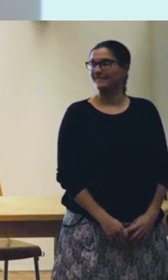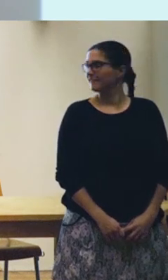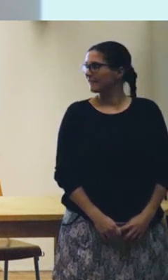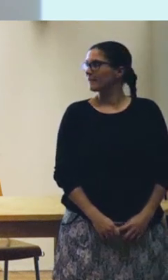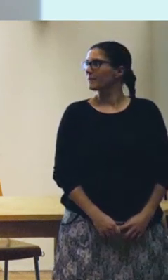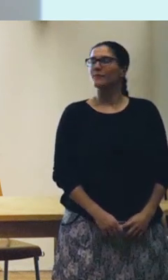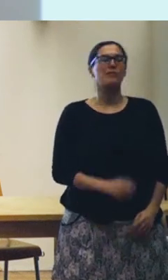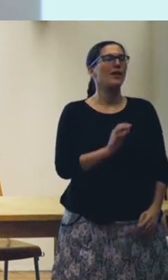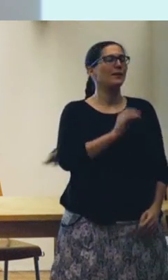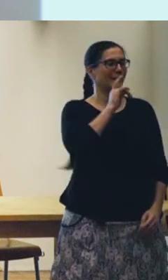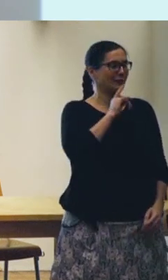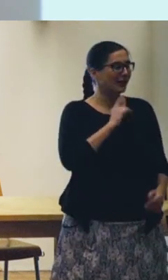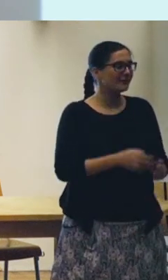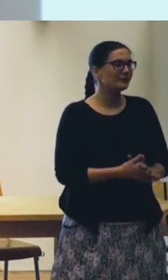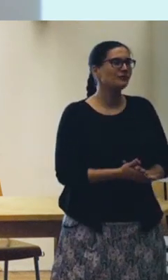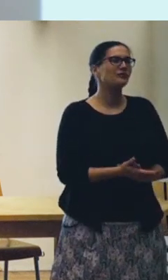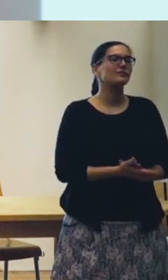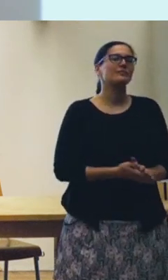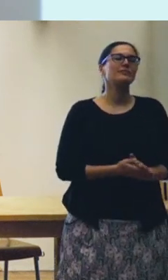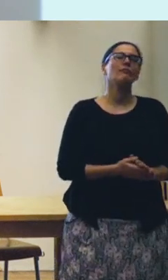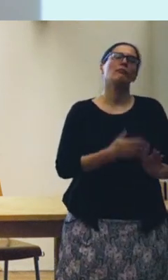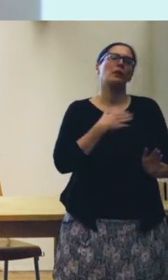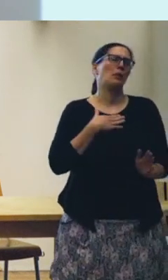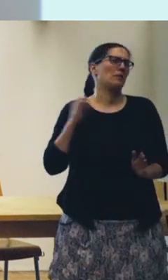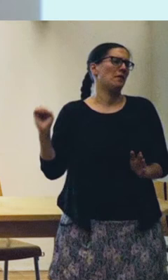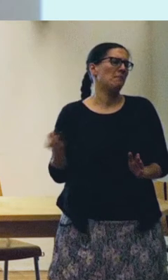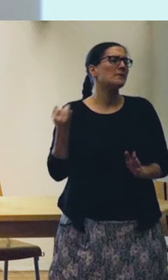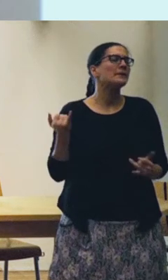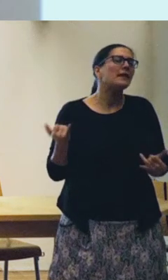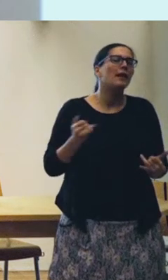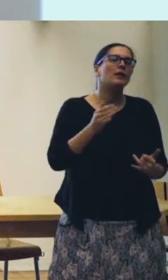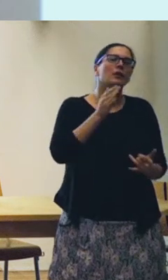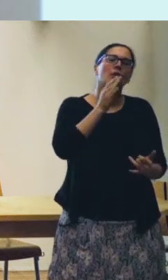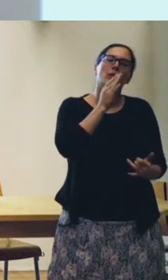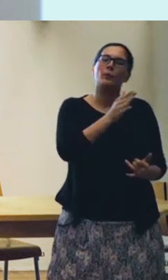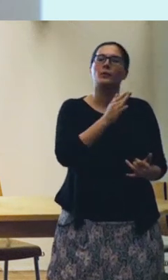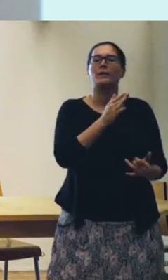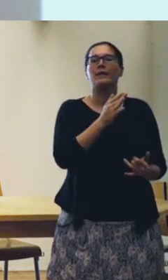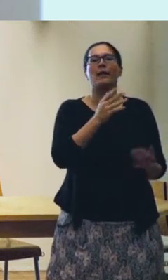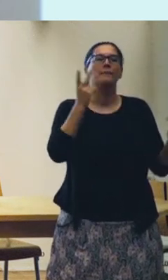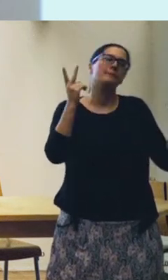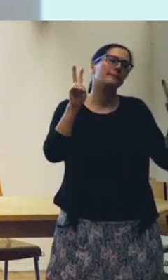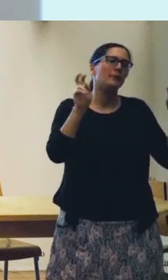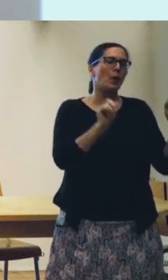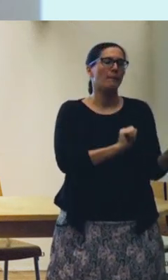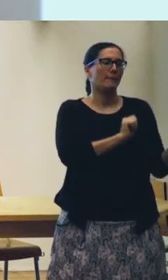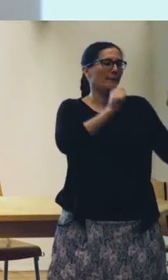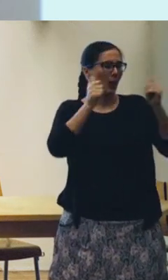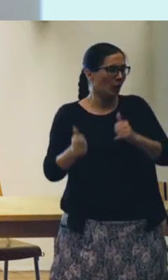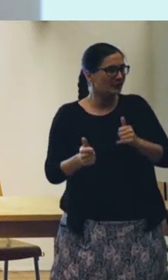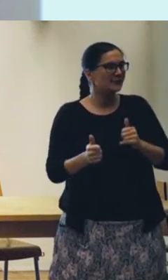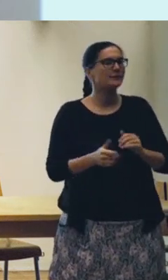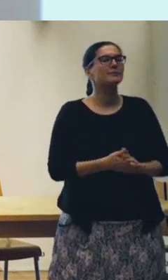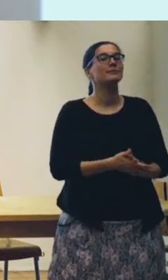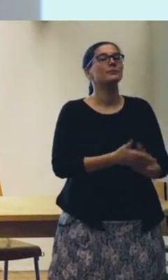dobrý den, nebo dobrý večer. Tak já bych vlastně měla s tou svojí prezentací trošku udělat takový most mezi